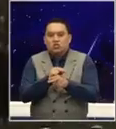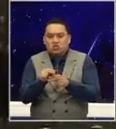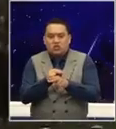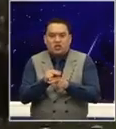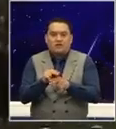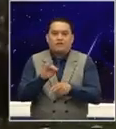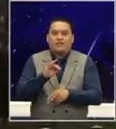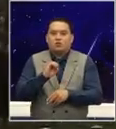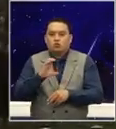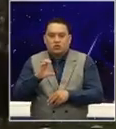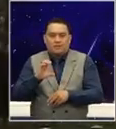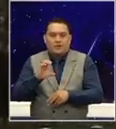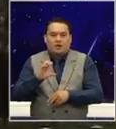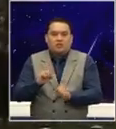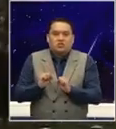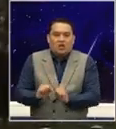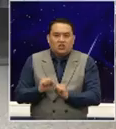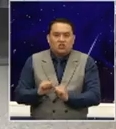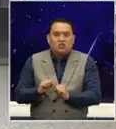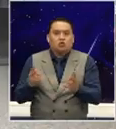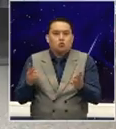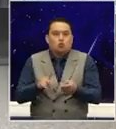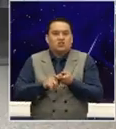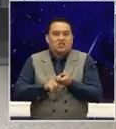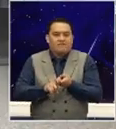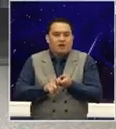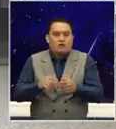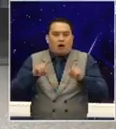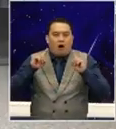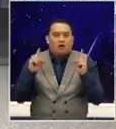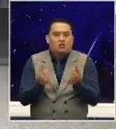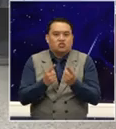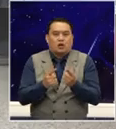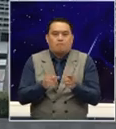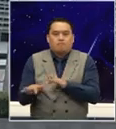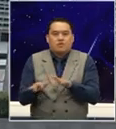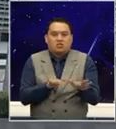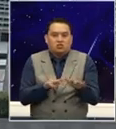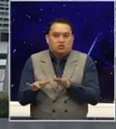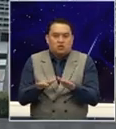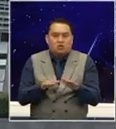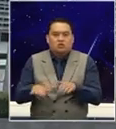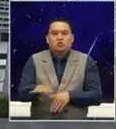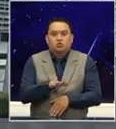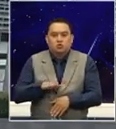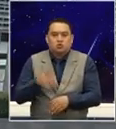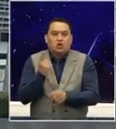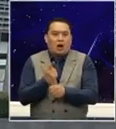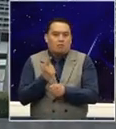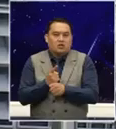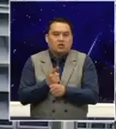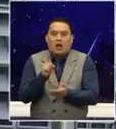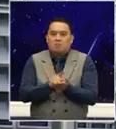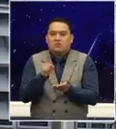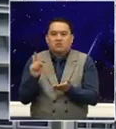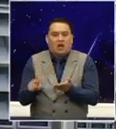вирусом. Чтобы защититься от коронавируса, ранее были введены ограничения на перемещение внутри шенгенской зоны и запрет на